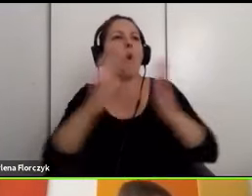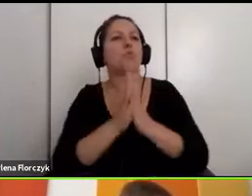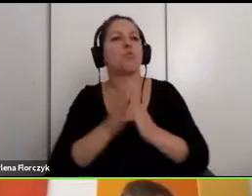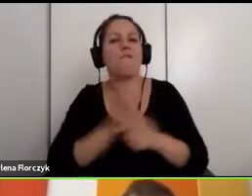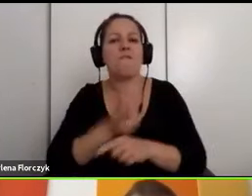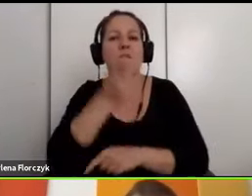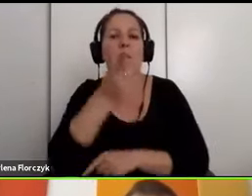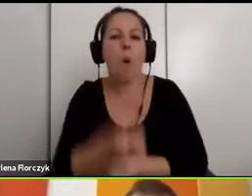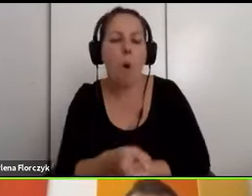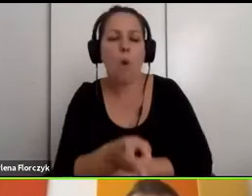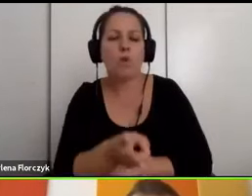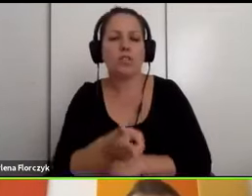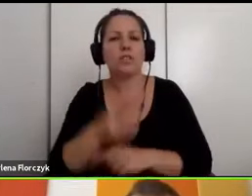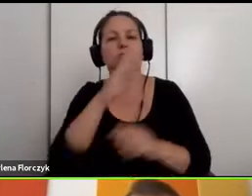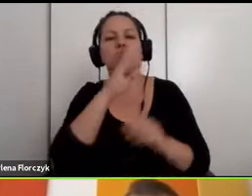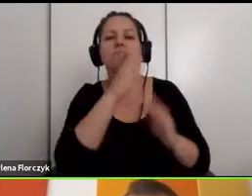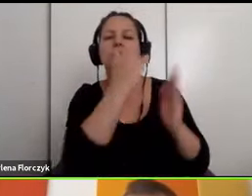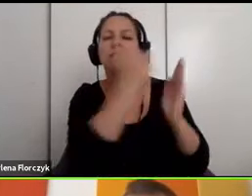jakieś